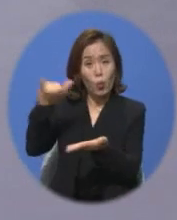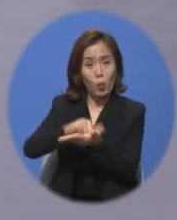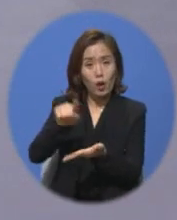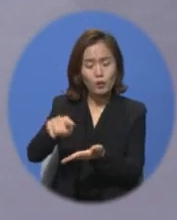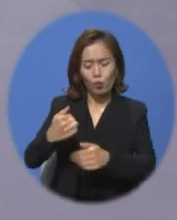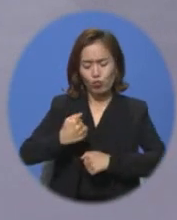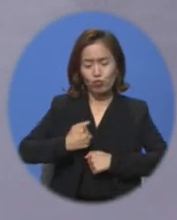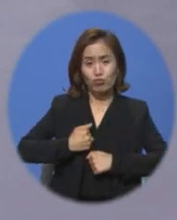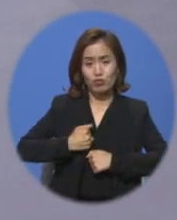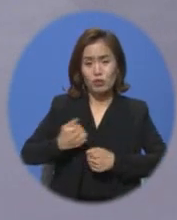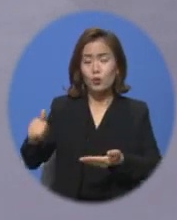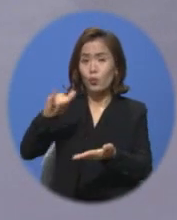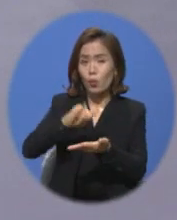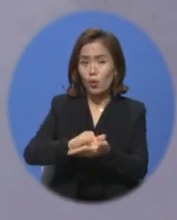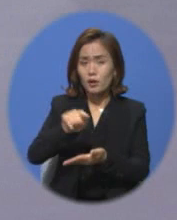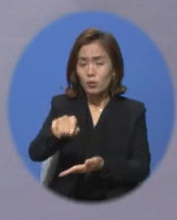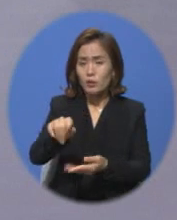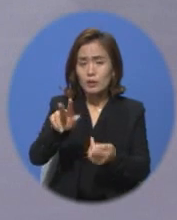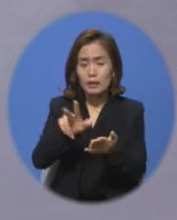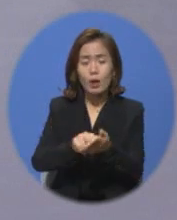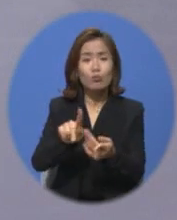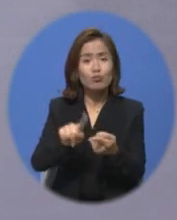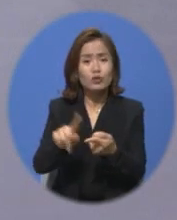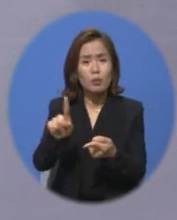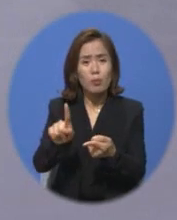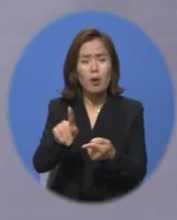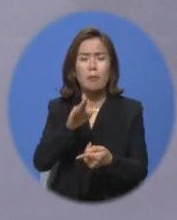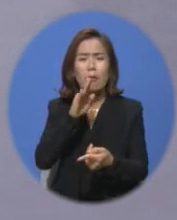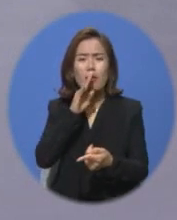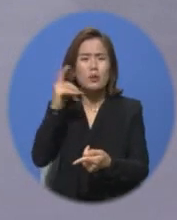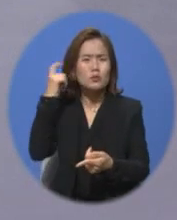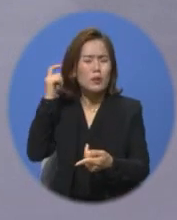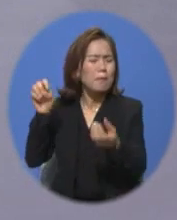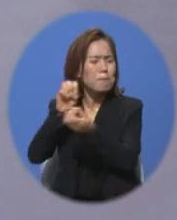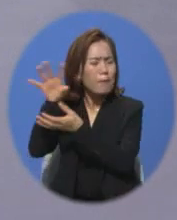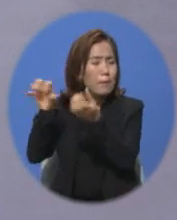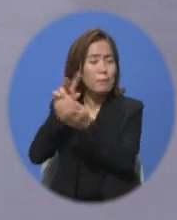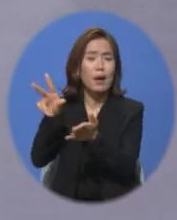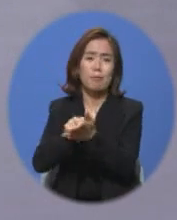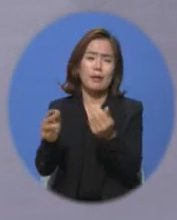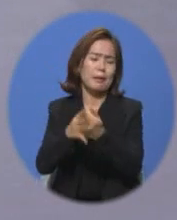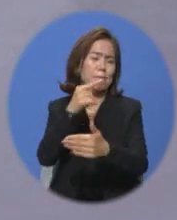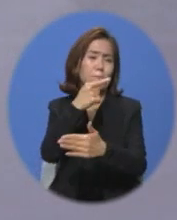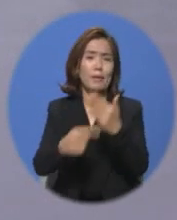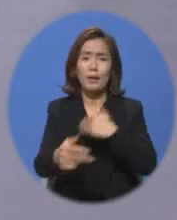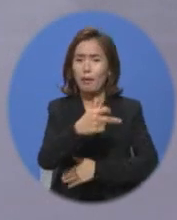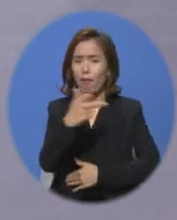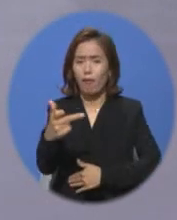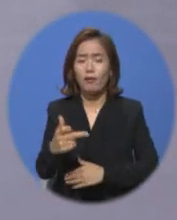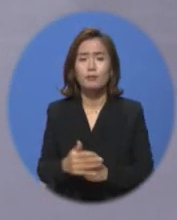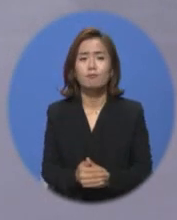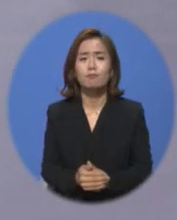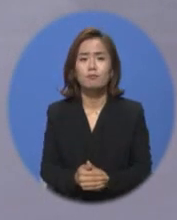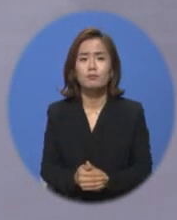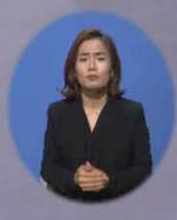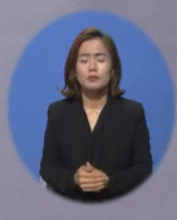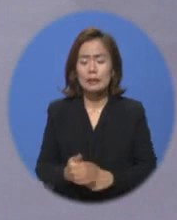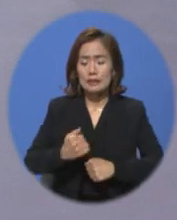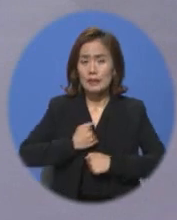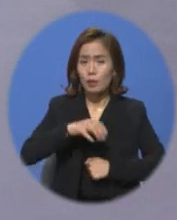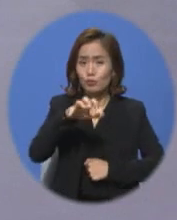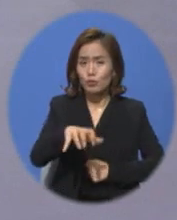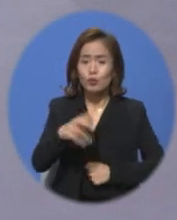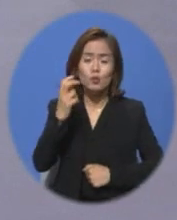군용공항이있습니다.여기서문제는 바로소음문제입니다.소음으로인한 피해가너무심각합니다.상무